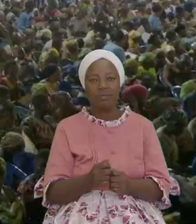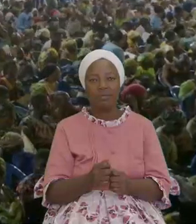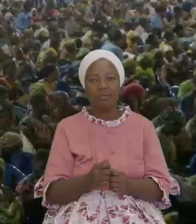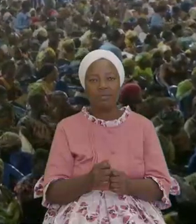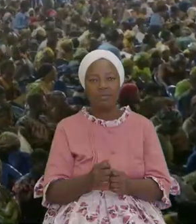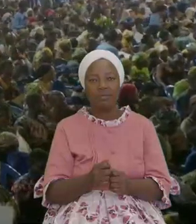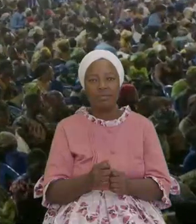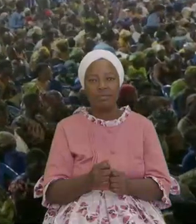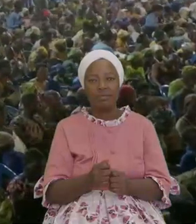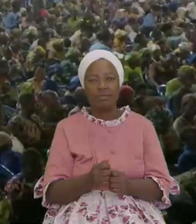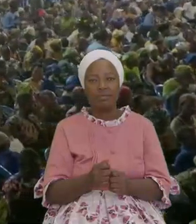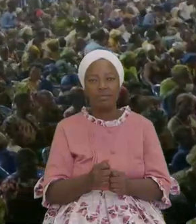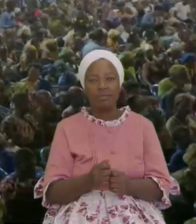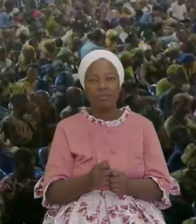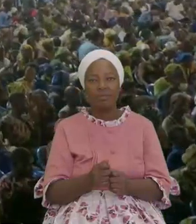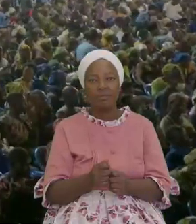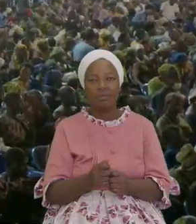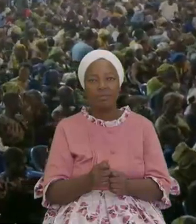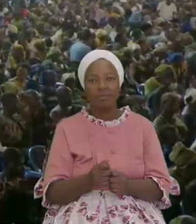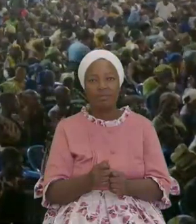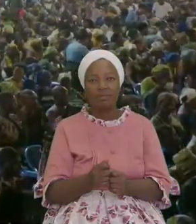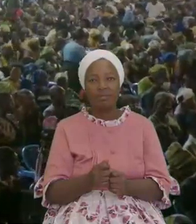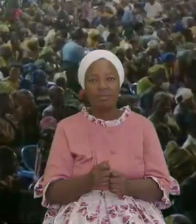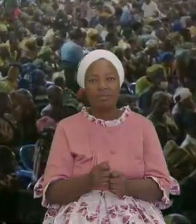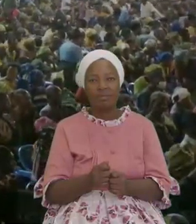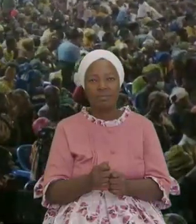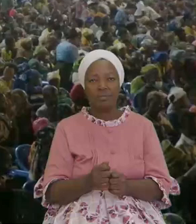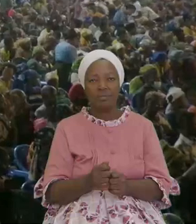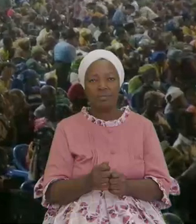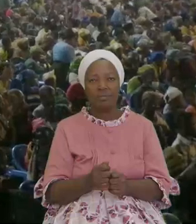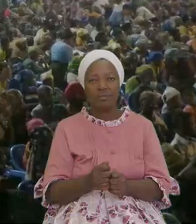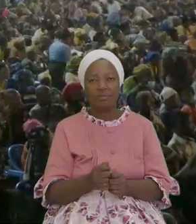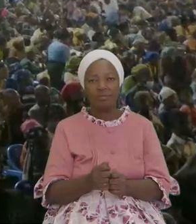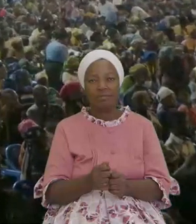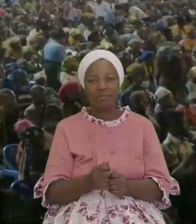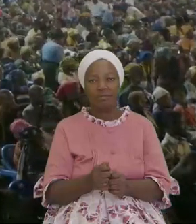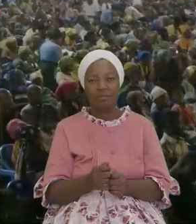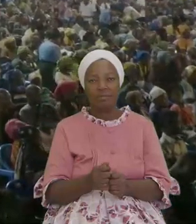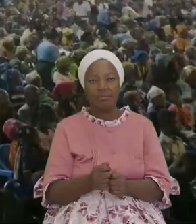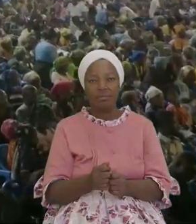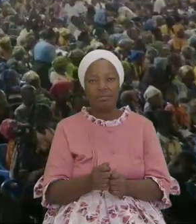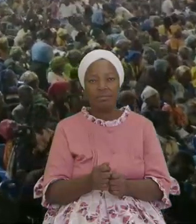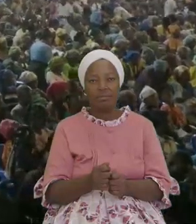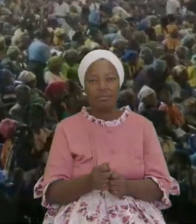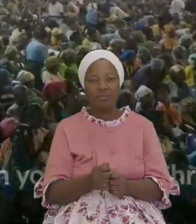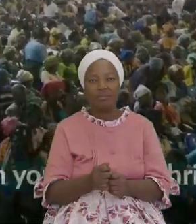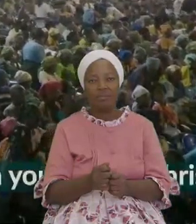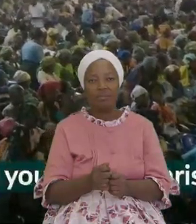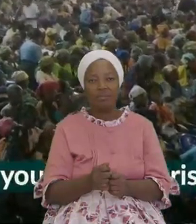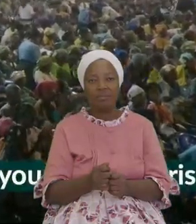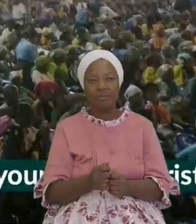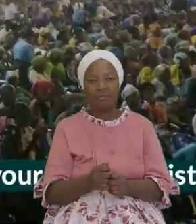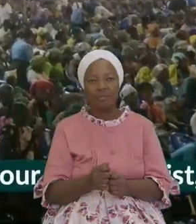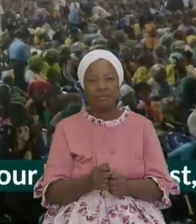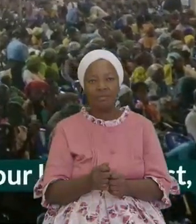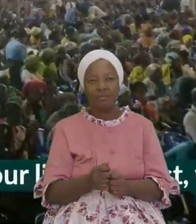Faisons-le rapidement, chers conseillers, partout dans nos nations, dans nos régions, là où nous suivons. Remplissons rapidement